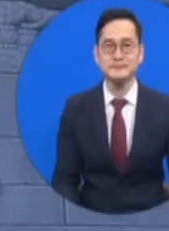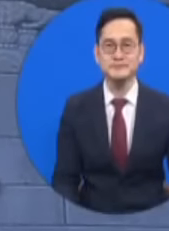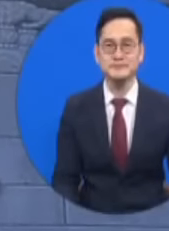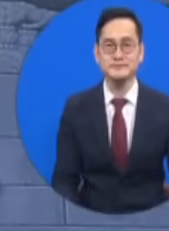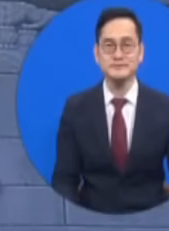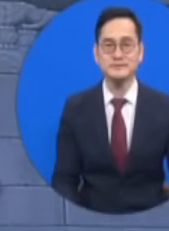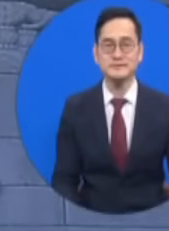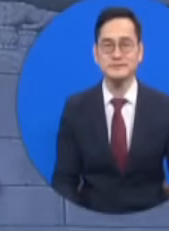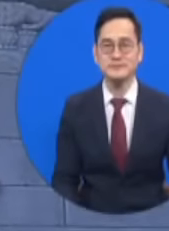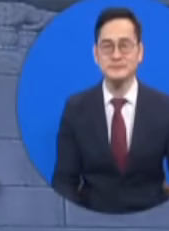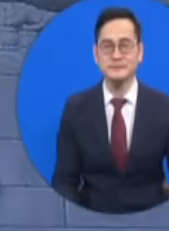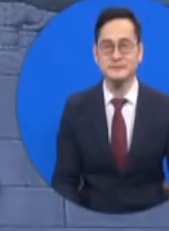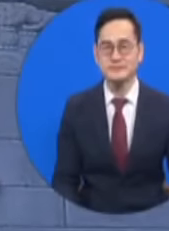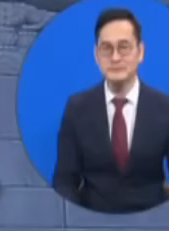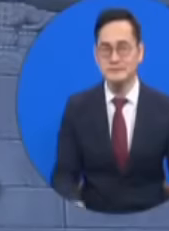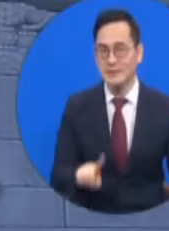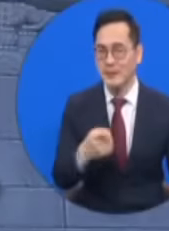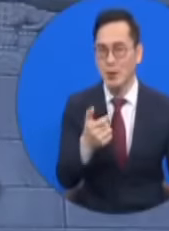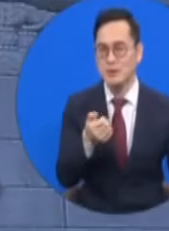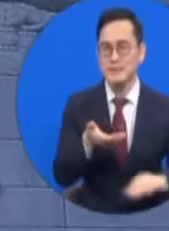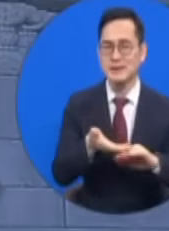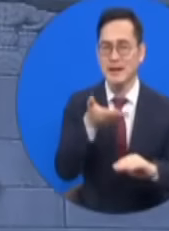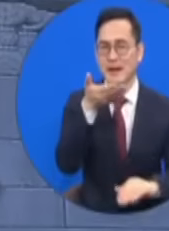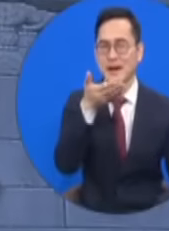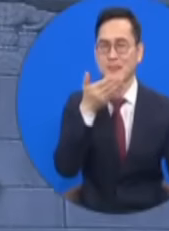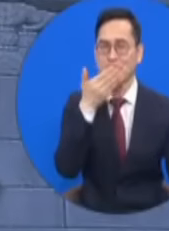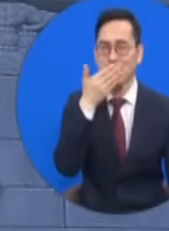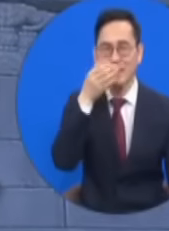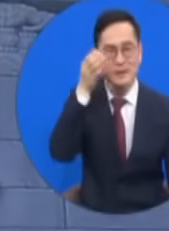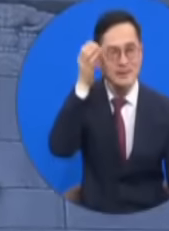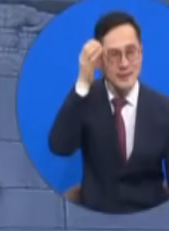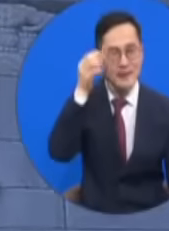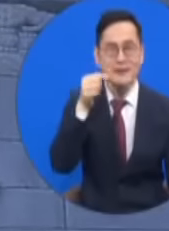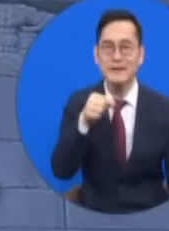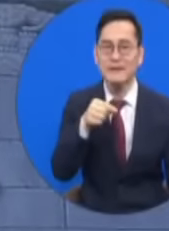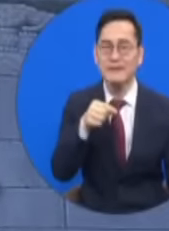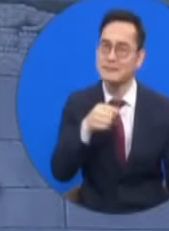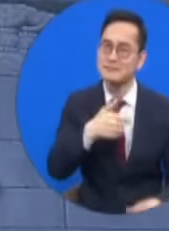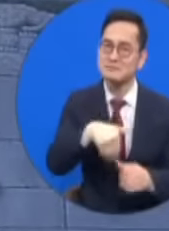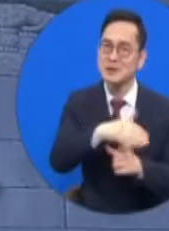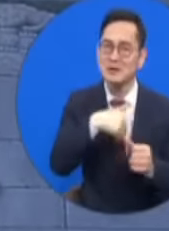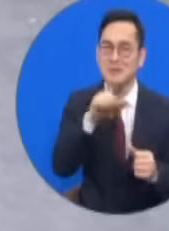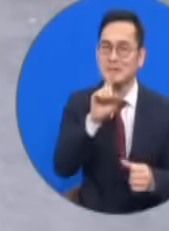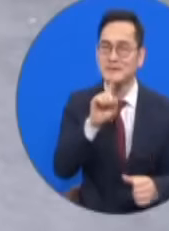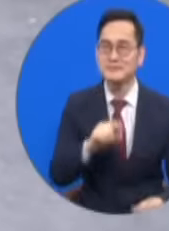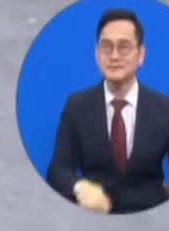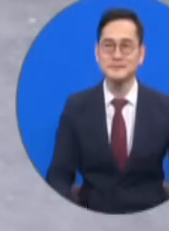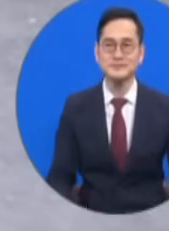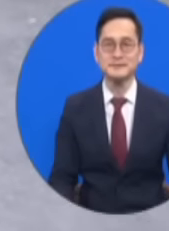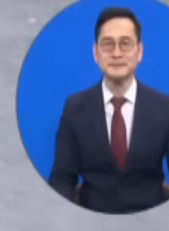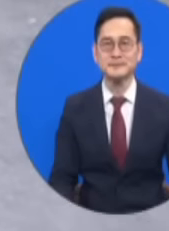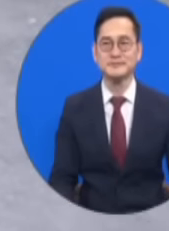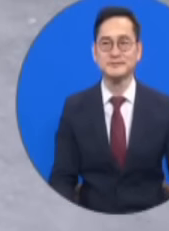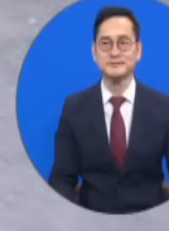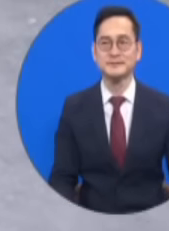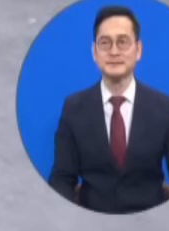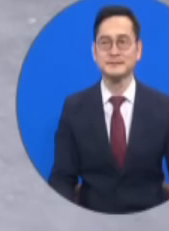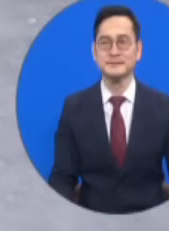겁니다. 과반을 가를 승부처, 첫 번째 이야기 지금 시작하겠습니다.